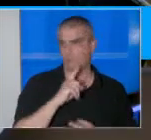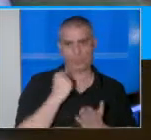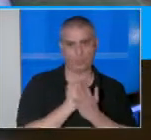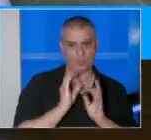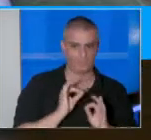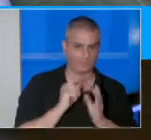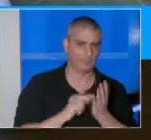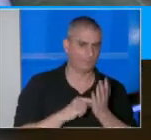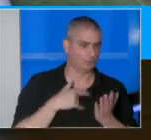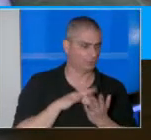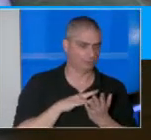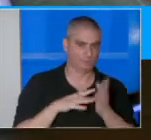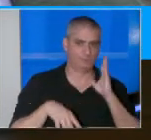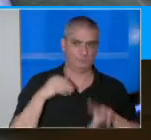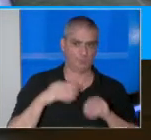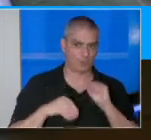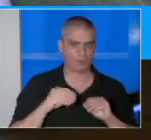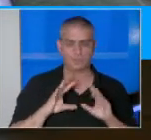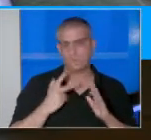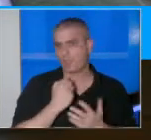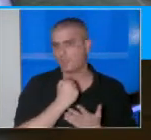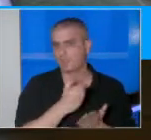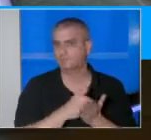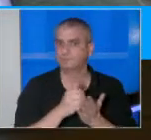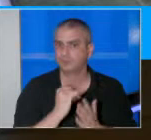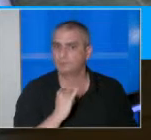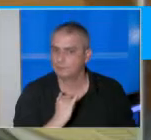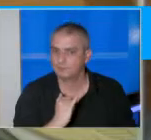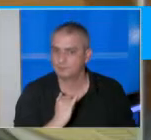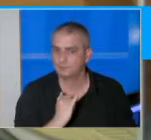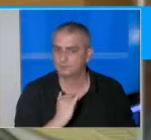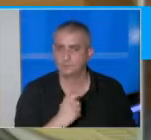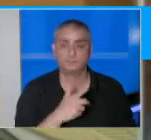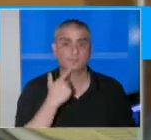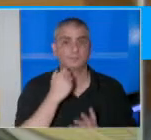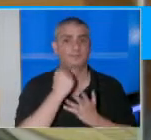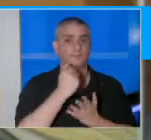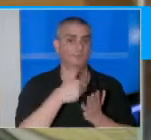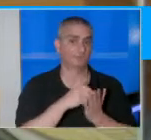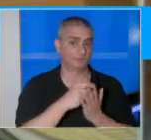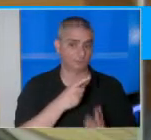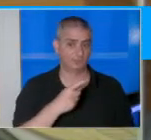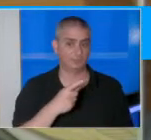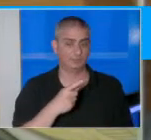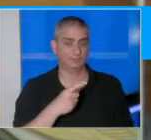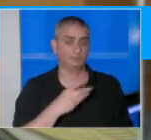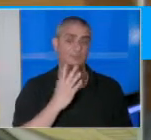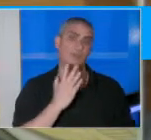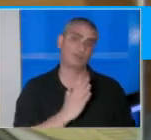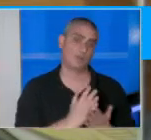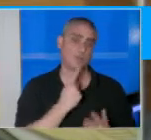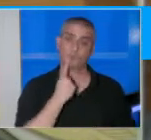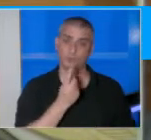עבר, ולכן אנחנו נמצאים במערכת בחירות. מהו התקציב ההמשכי? התקציב ההמשכי בעצם מוסבר